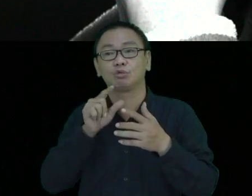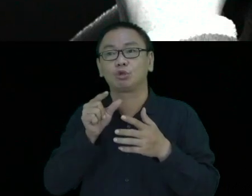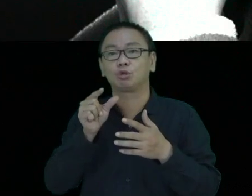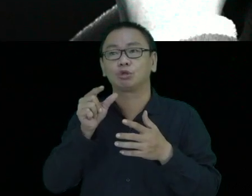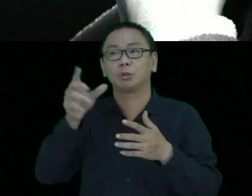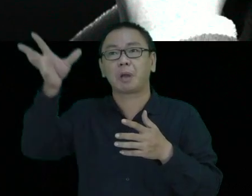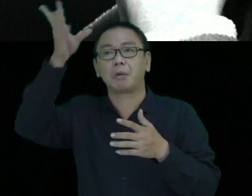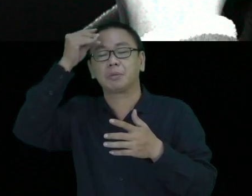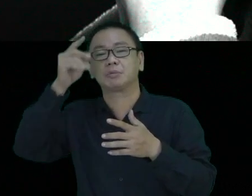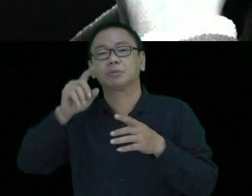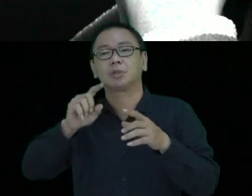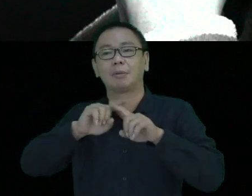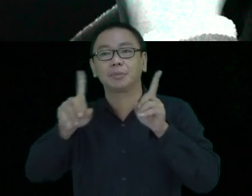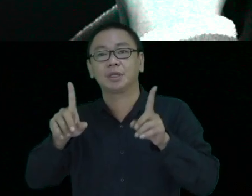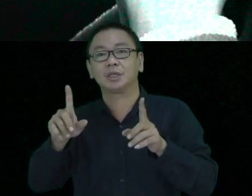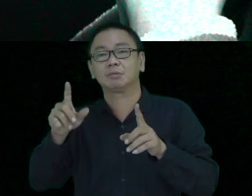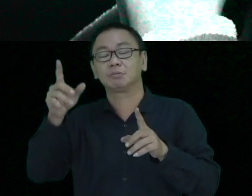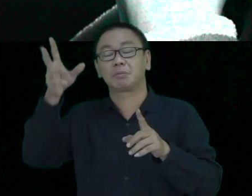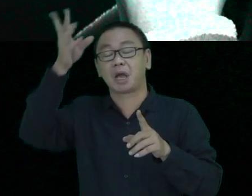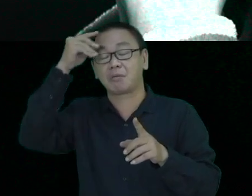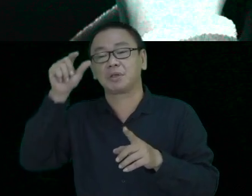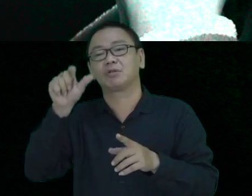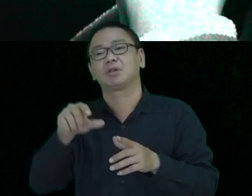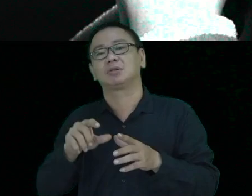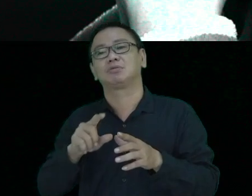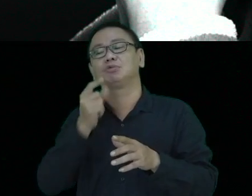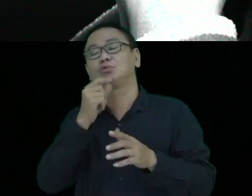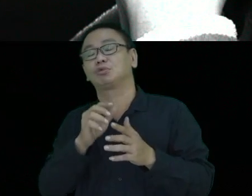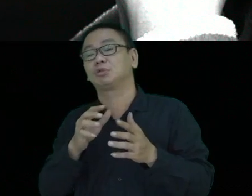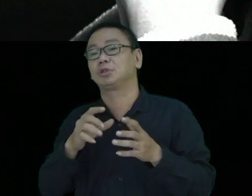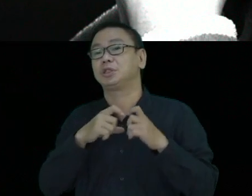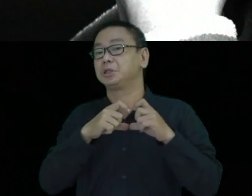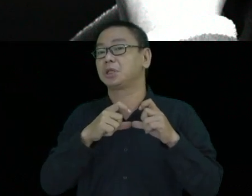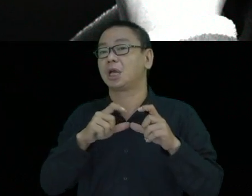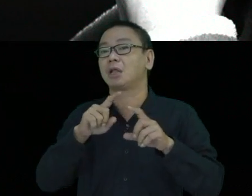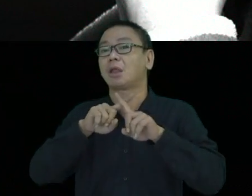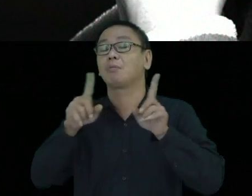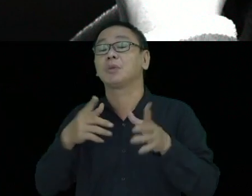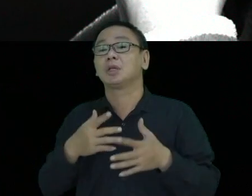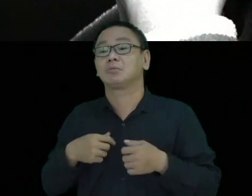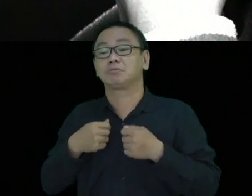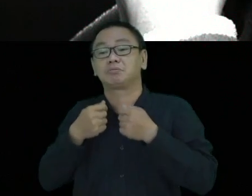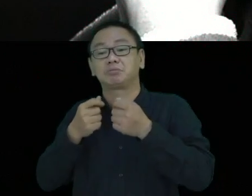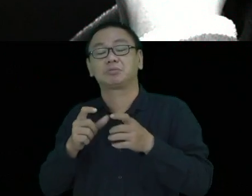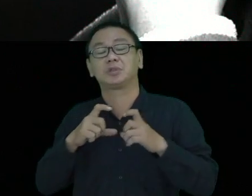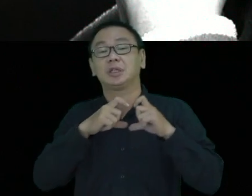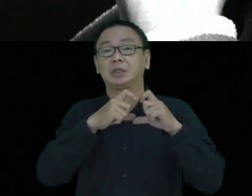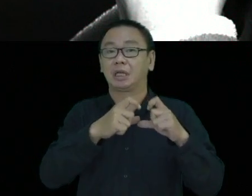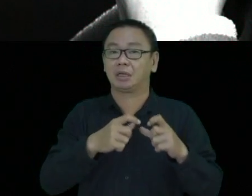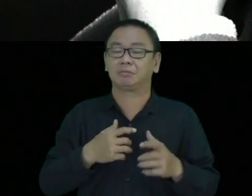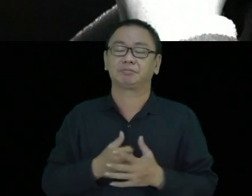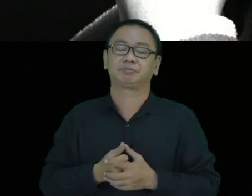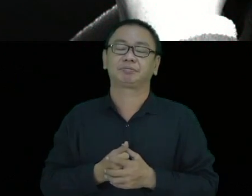untuk dicintai, melainkan mencintai. Sebab di dalam memberi kami menerima, di dalam mengampuni